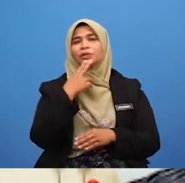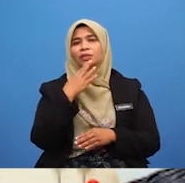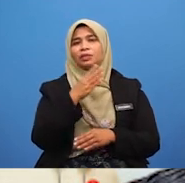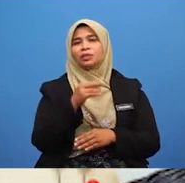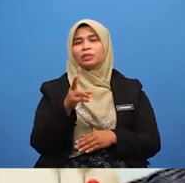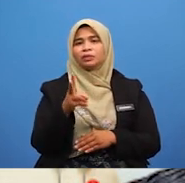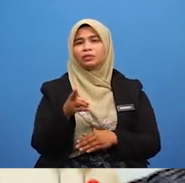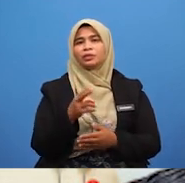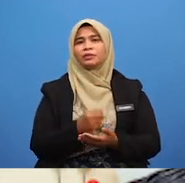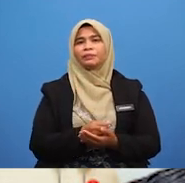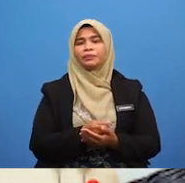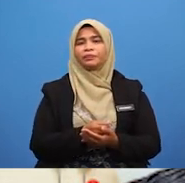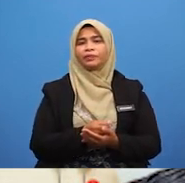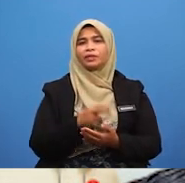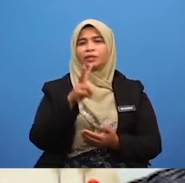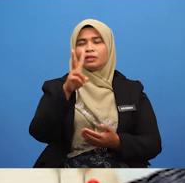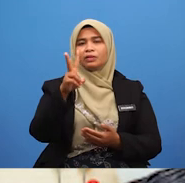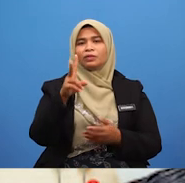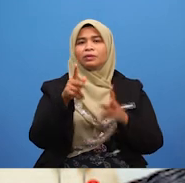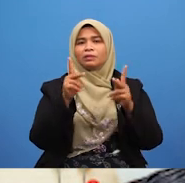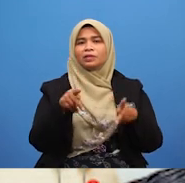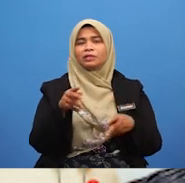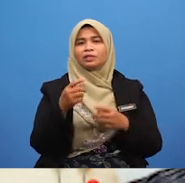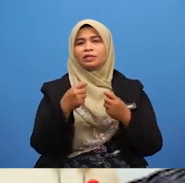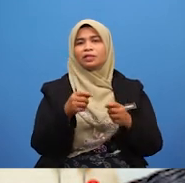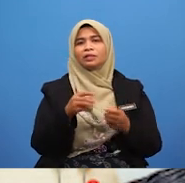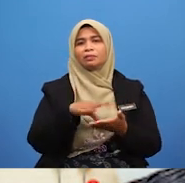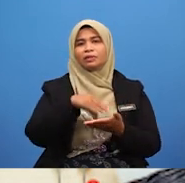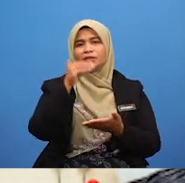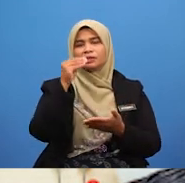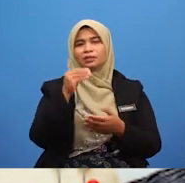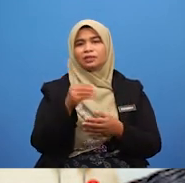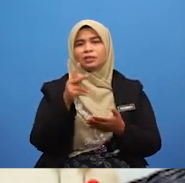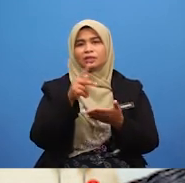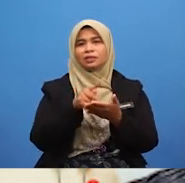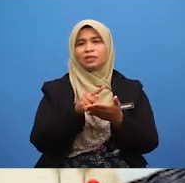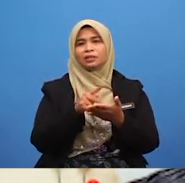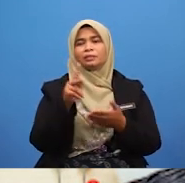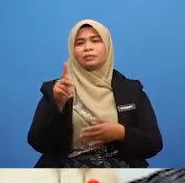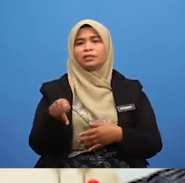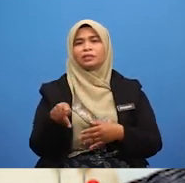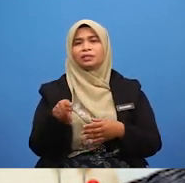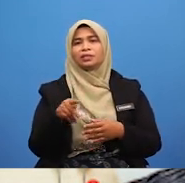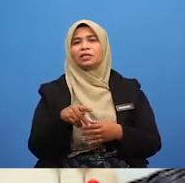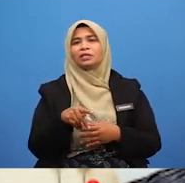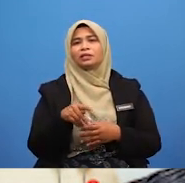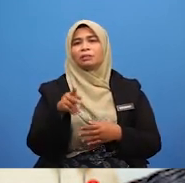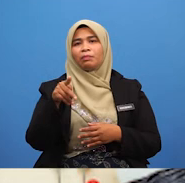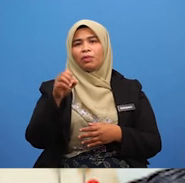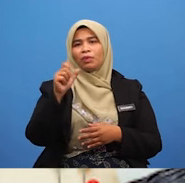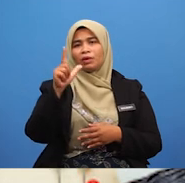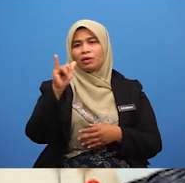fabrik. Yang kedua, pelajar telah belajar iaitu mengenal pasti kepingan pola